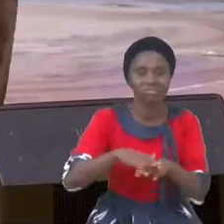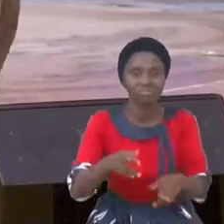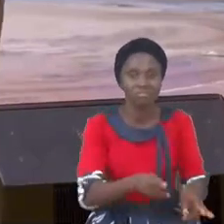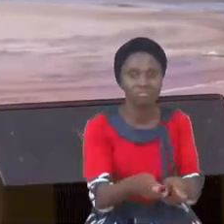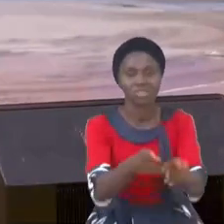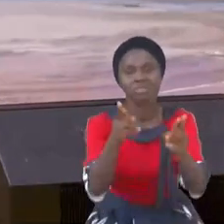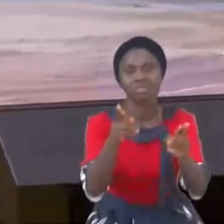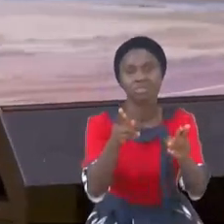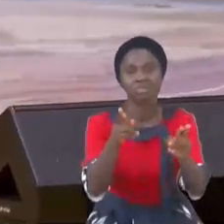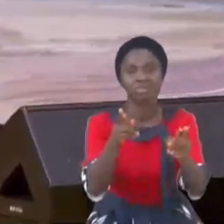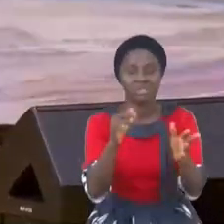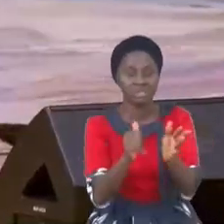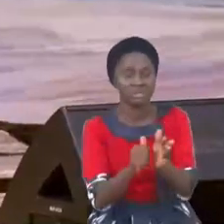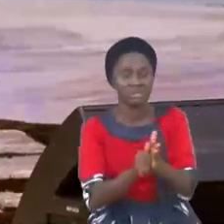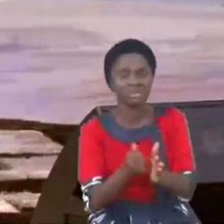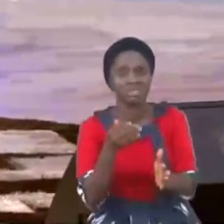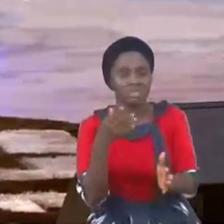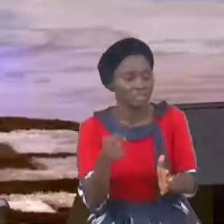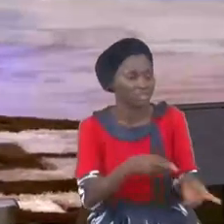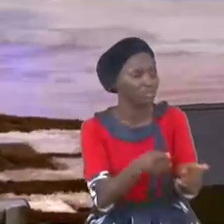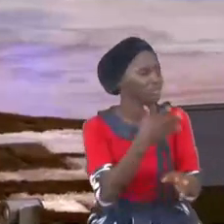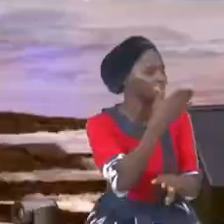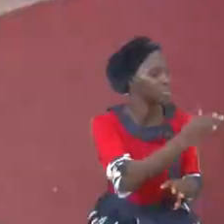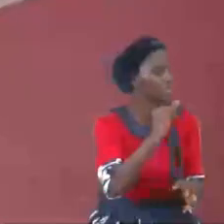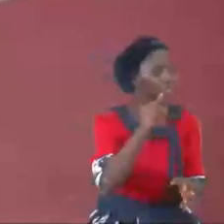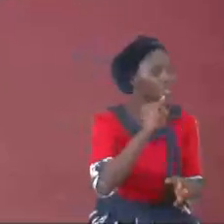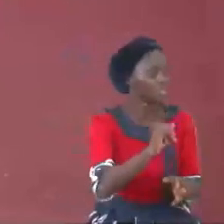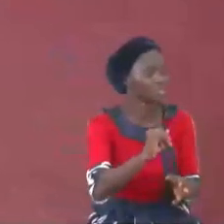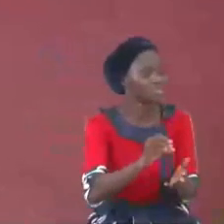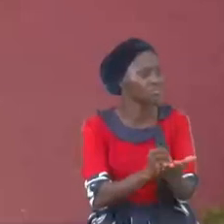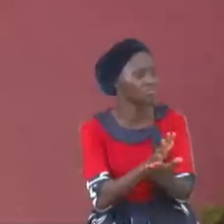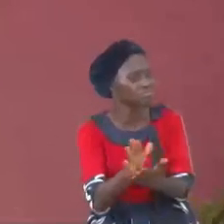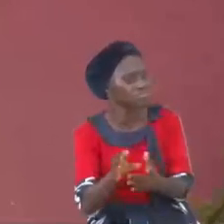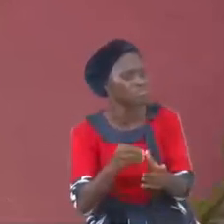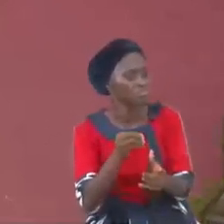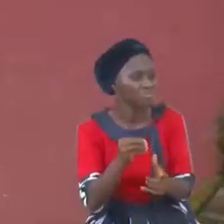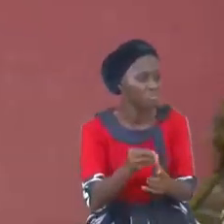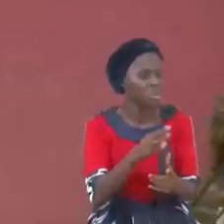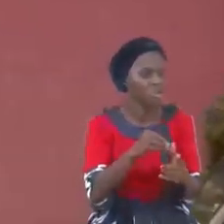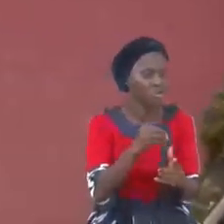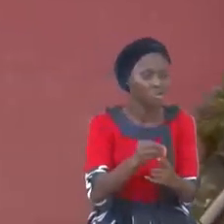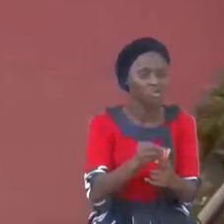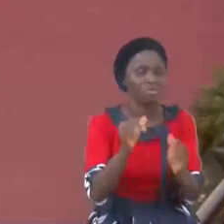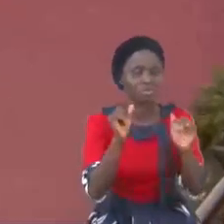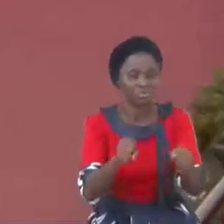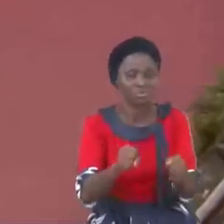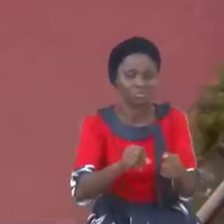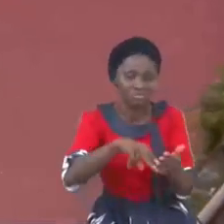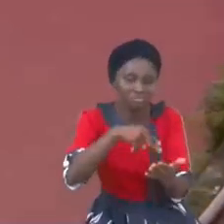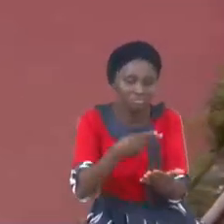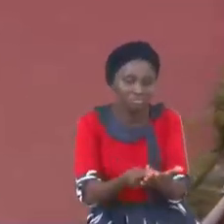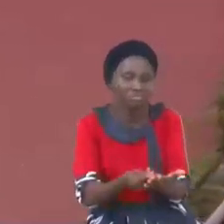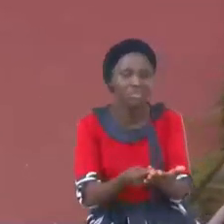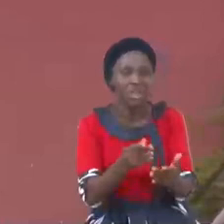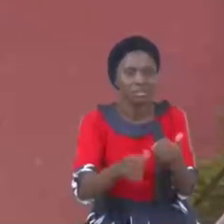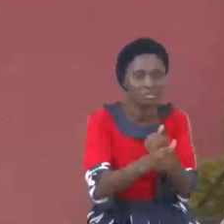Et la voie là-bas est escarpée, la voie là-bas est rugueuse, il y a des dangers là-bas, mais je suis arrivé